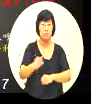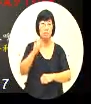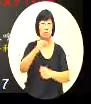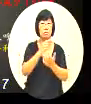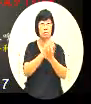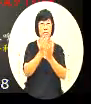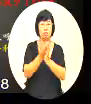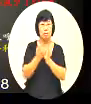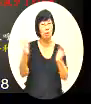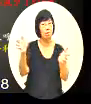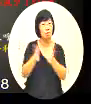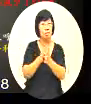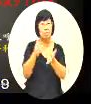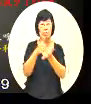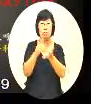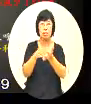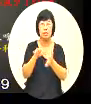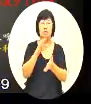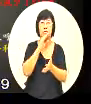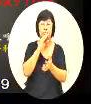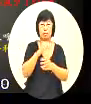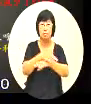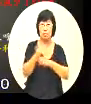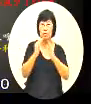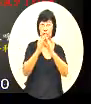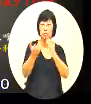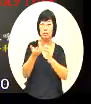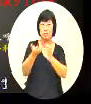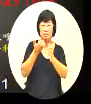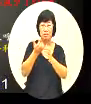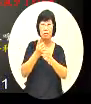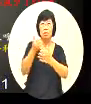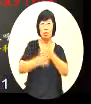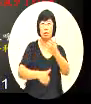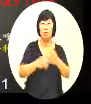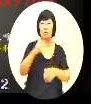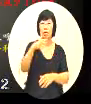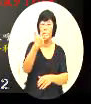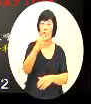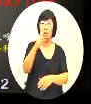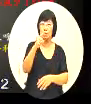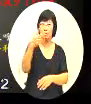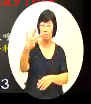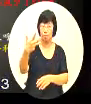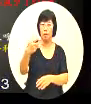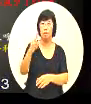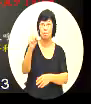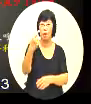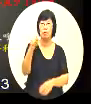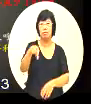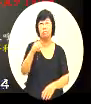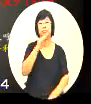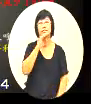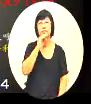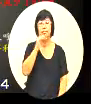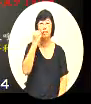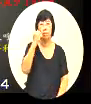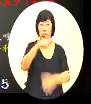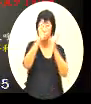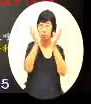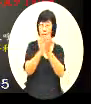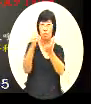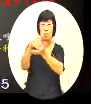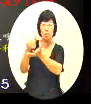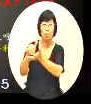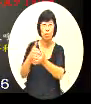样子加起来比合并前总共少了818亿，这是第一个818的来源，就是统筹分配税跟一般性补